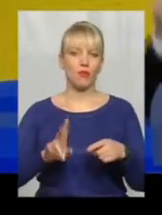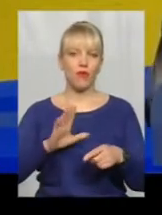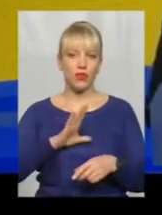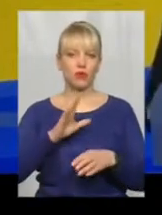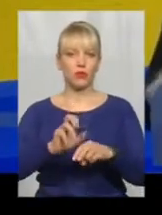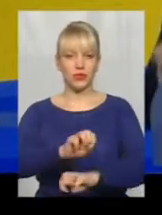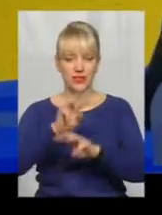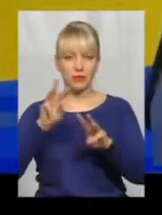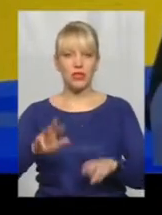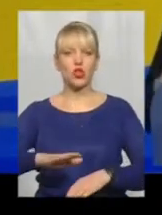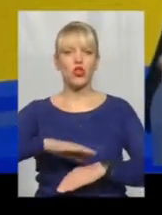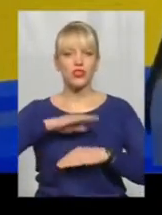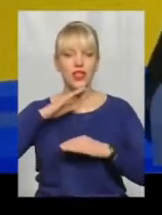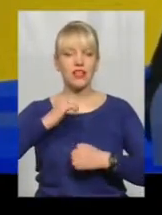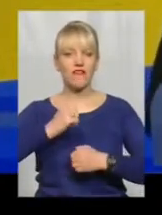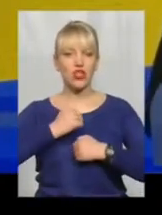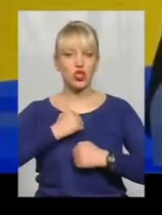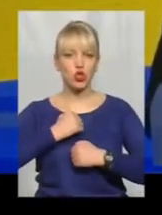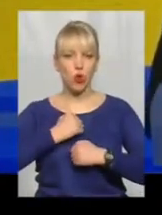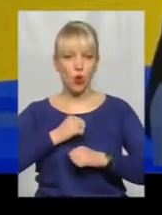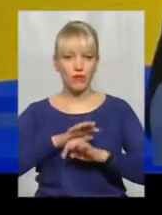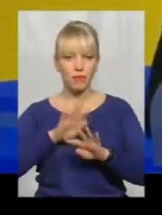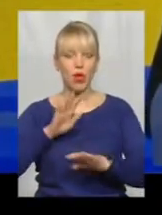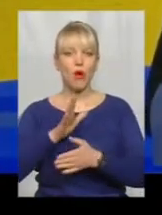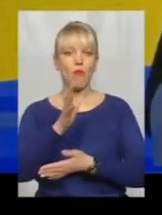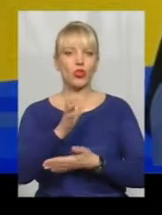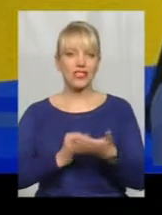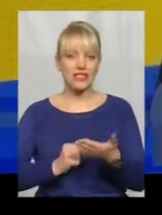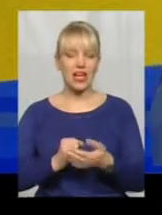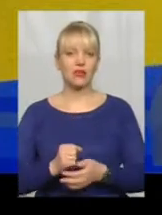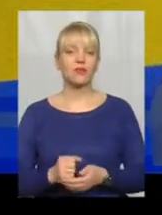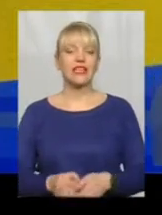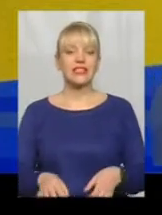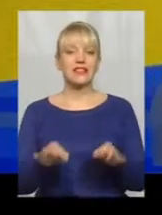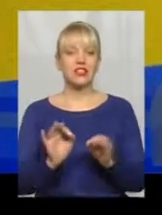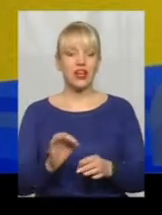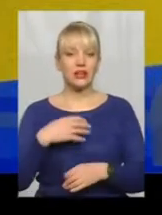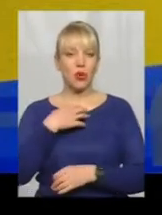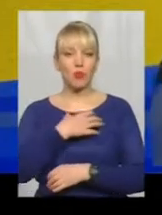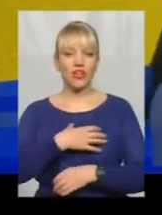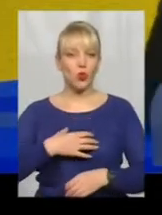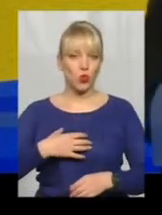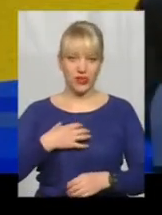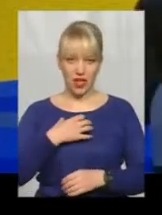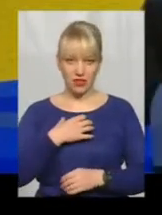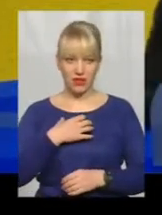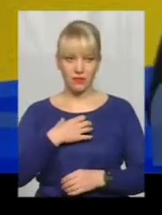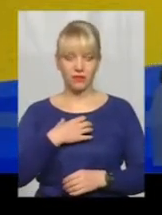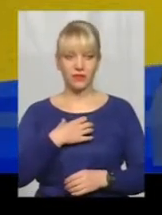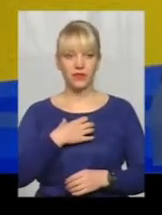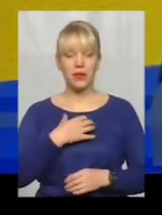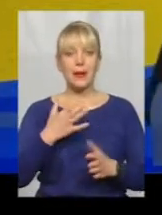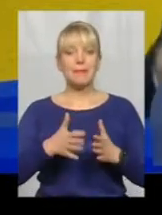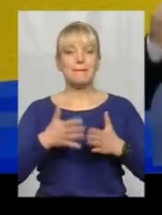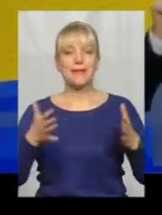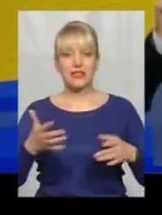достатнім військовим потенціалом. Але, звичайно, пріоритетним, більш того, я би